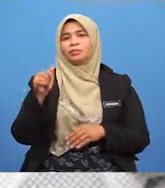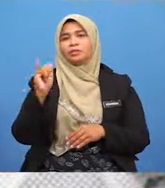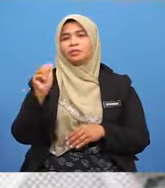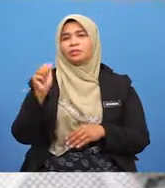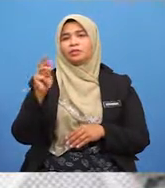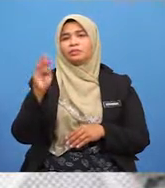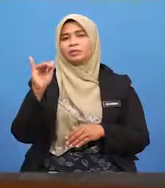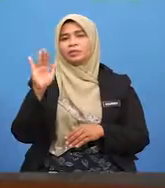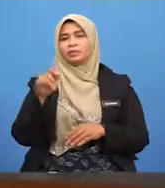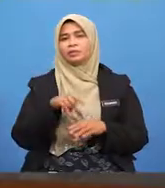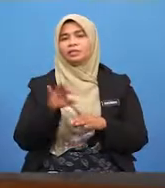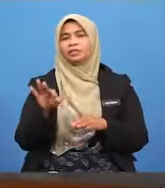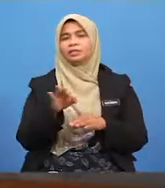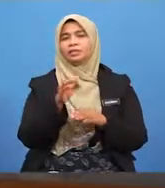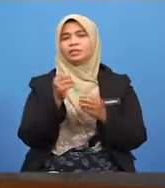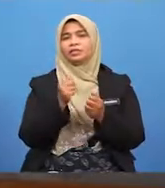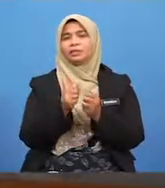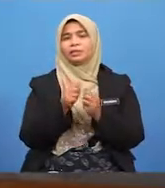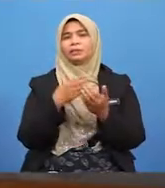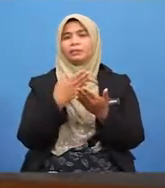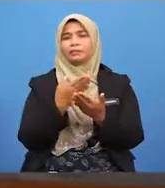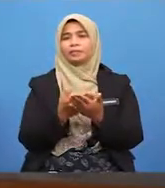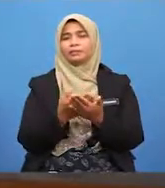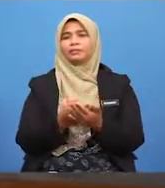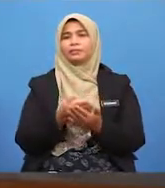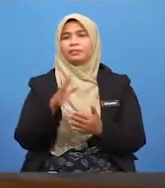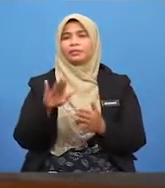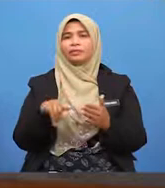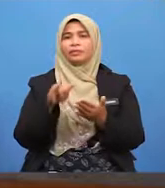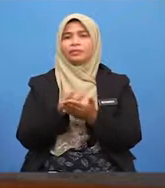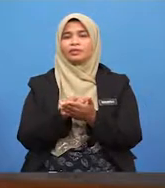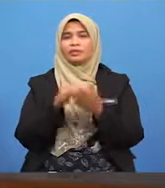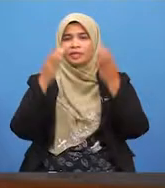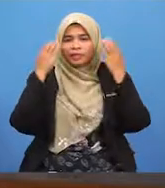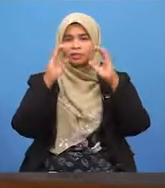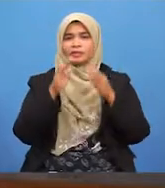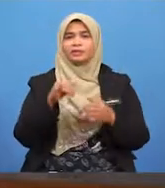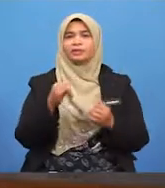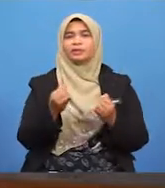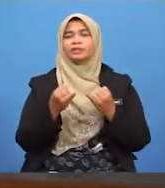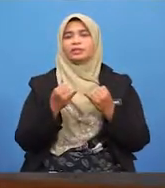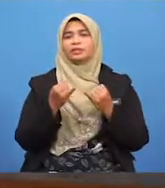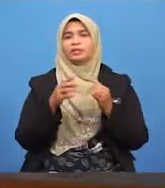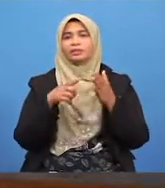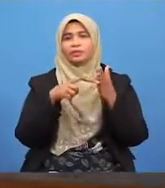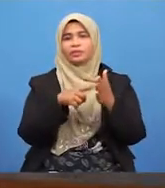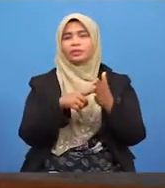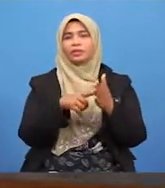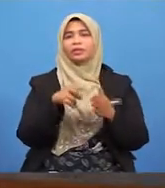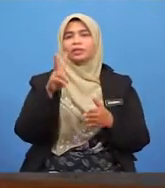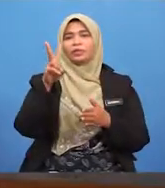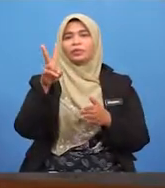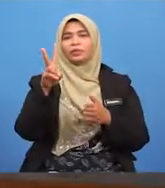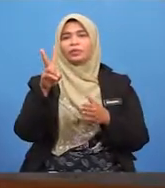baik cheese sebelum itu chegou ingin menunjukkan dua biji